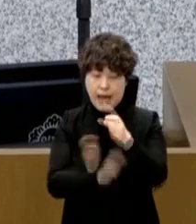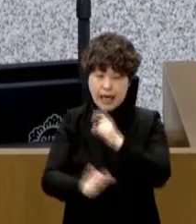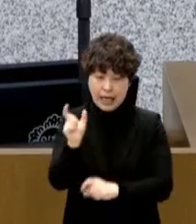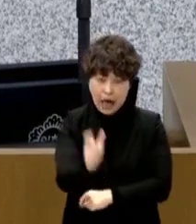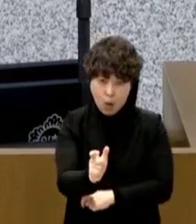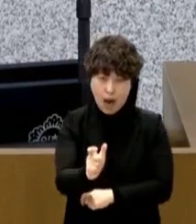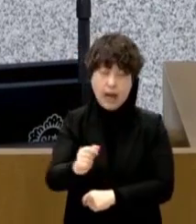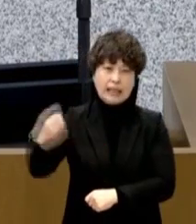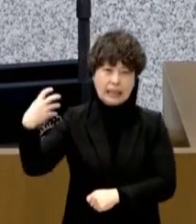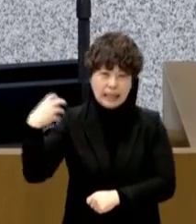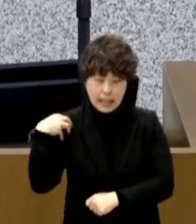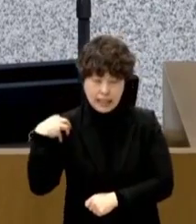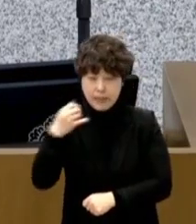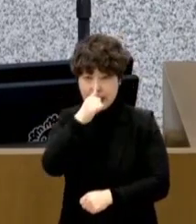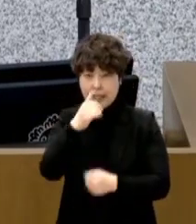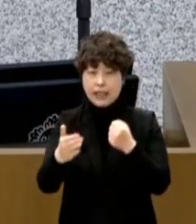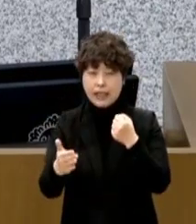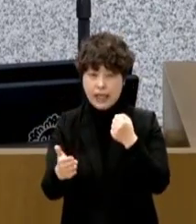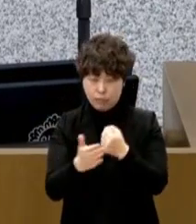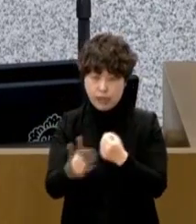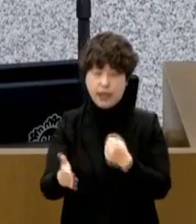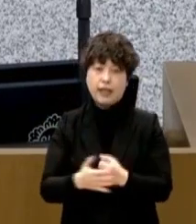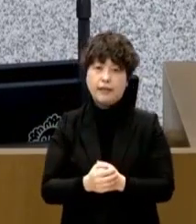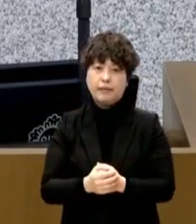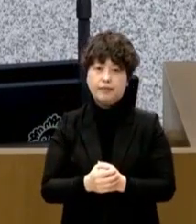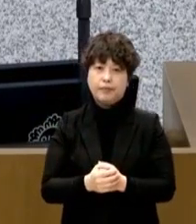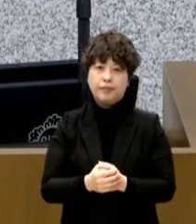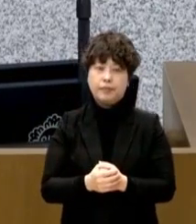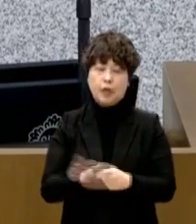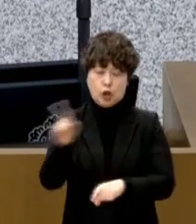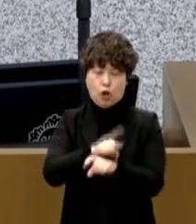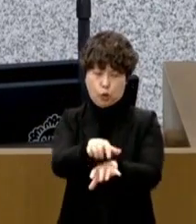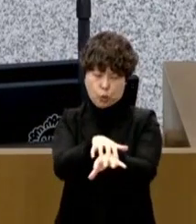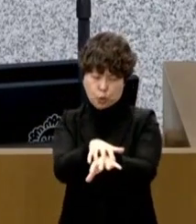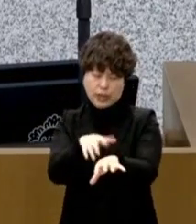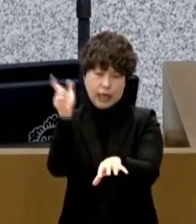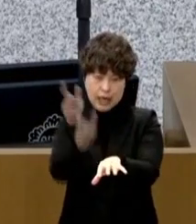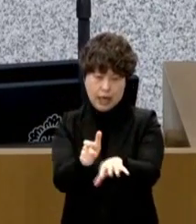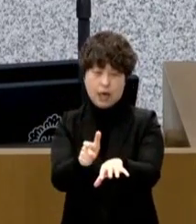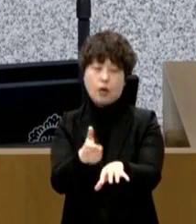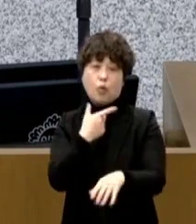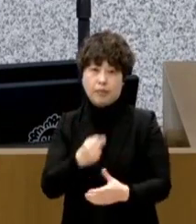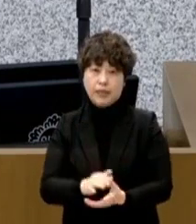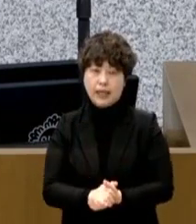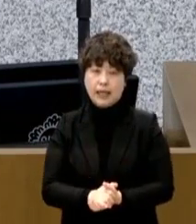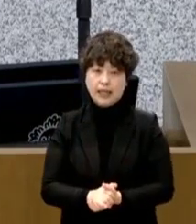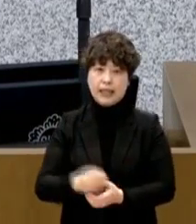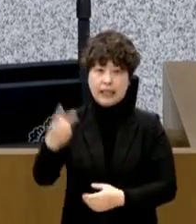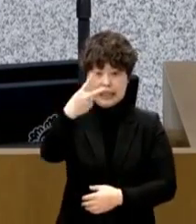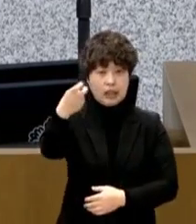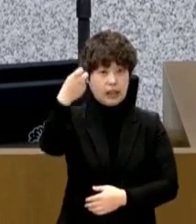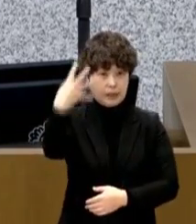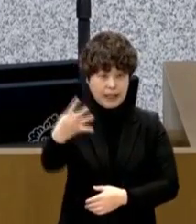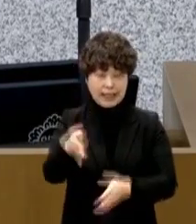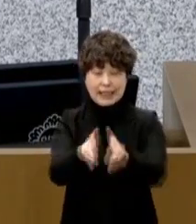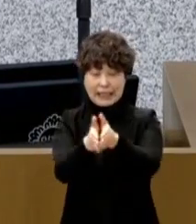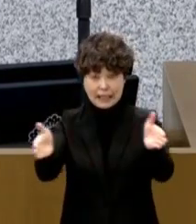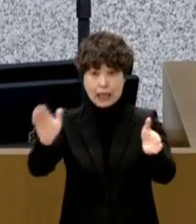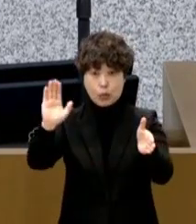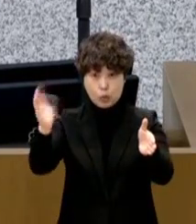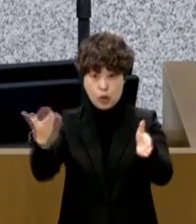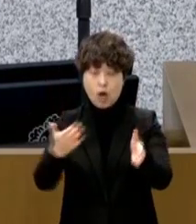권한에 걸맞은 역량 증대의 산실로 조직하고자 합니다. 이처럼 2024년